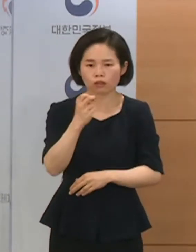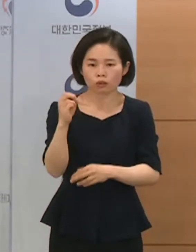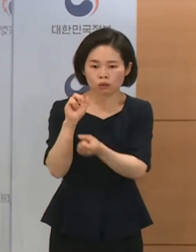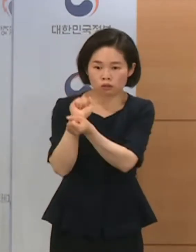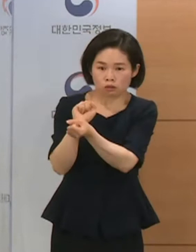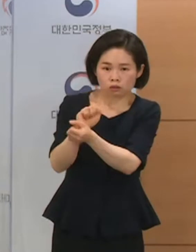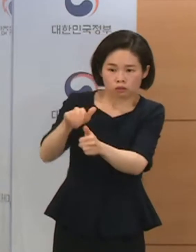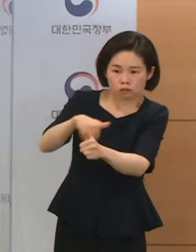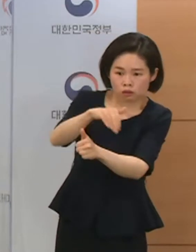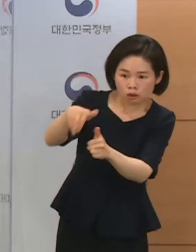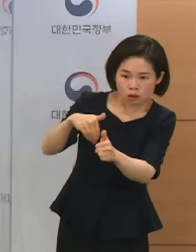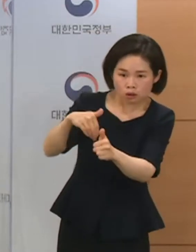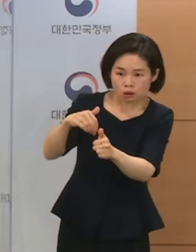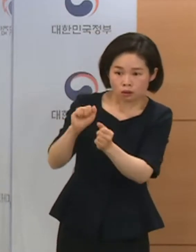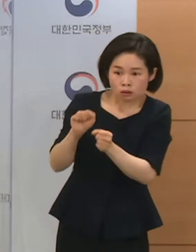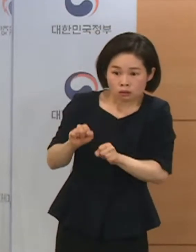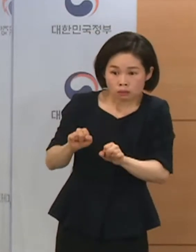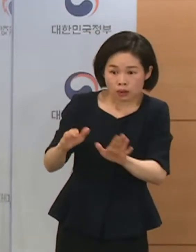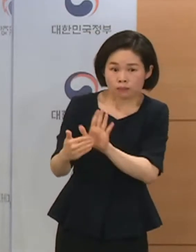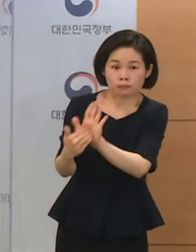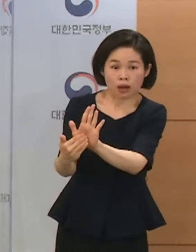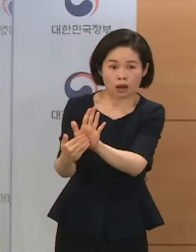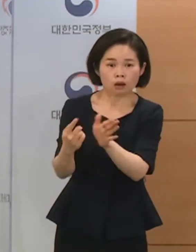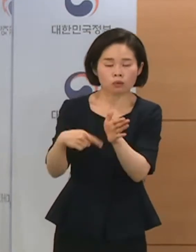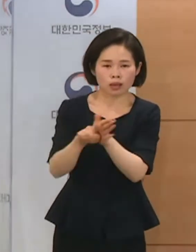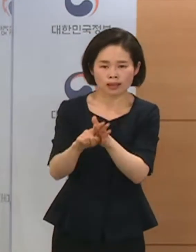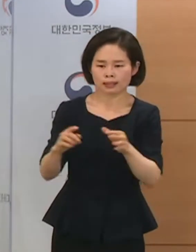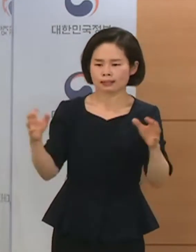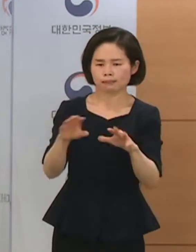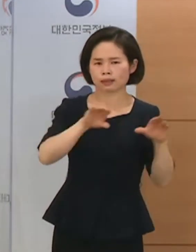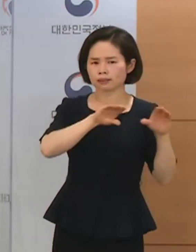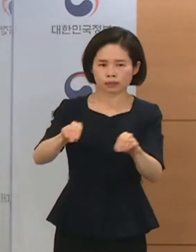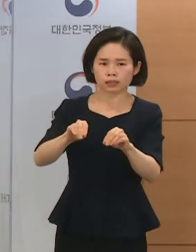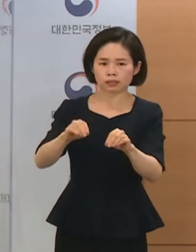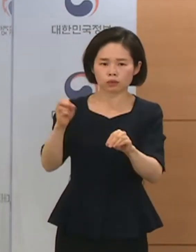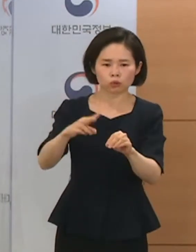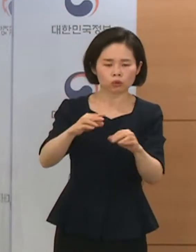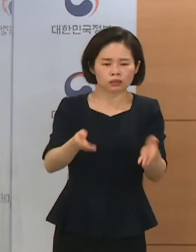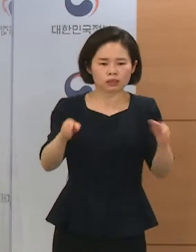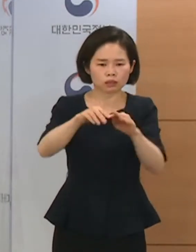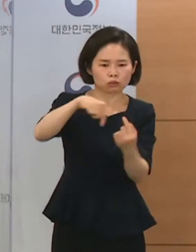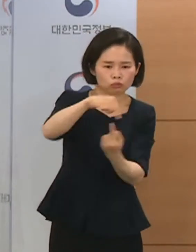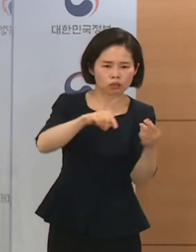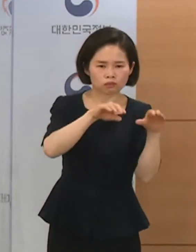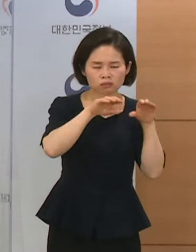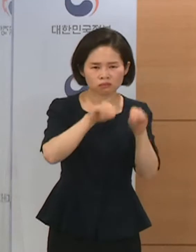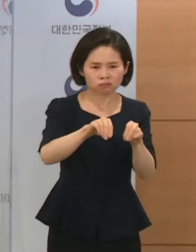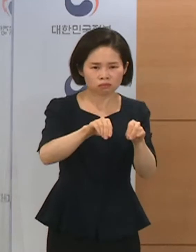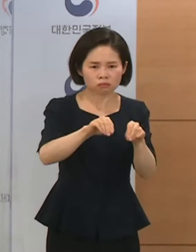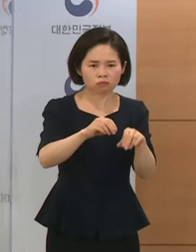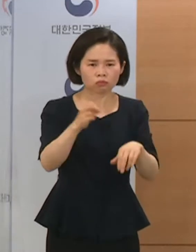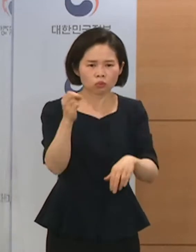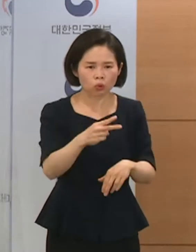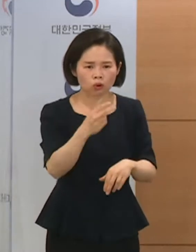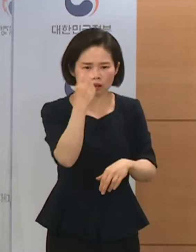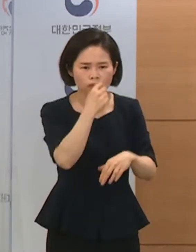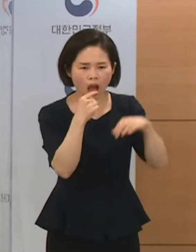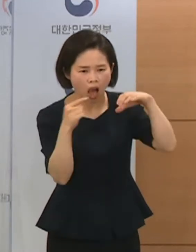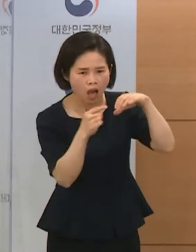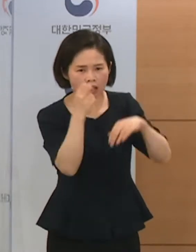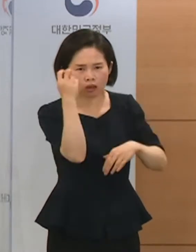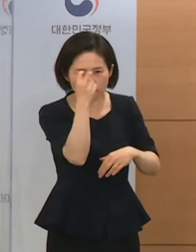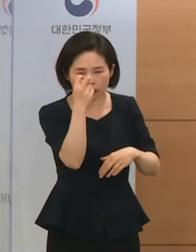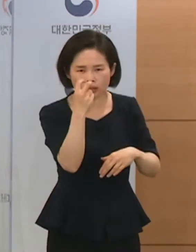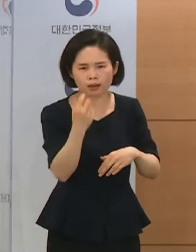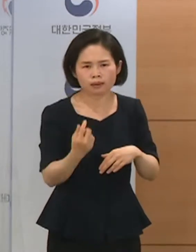감염 확산 방지를 위한 집합금지와 운영 제한, 검사 확대 등 지역별 조치를